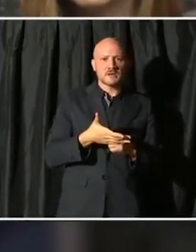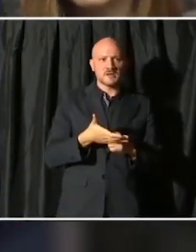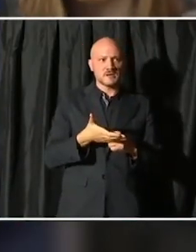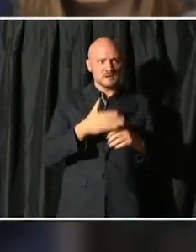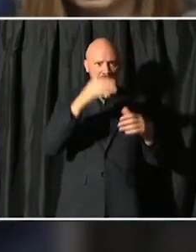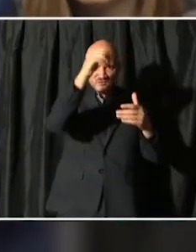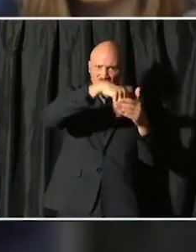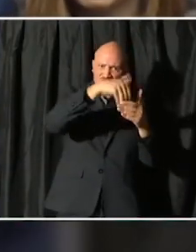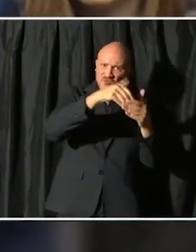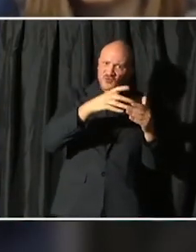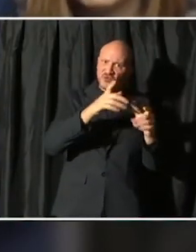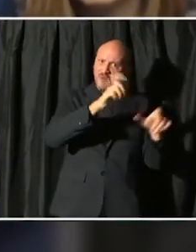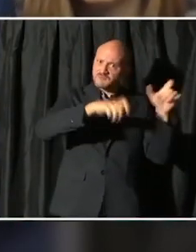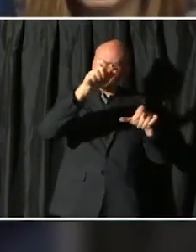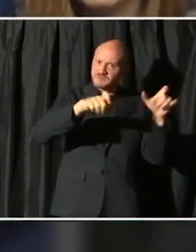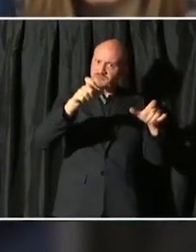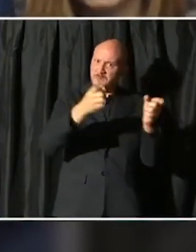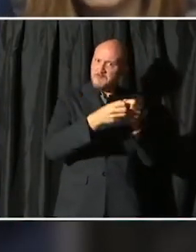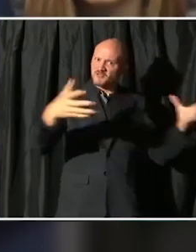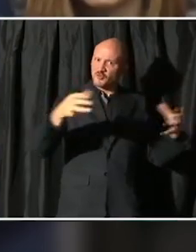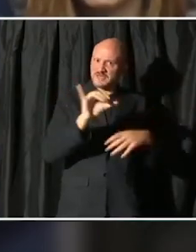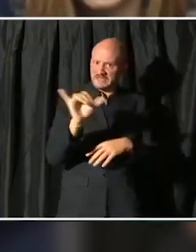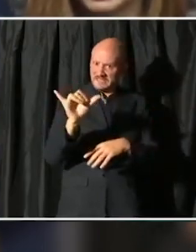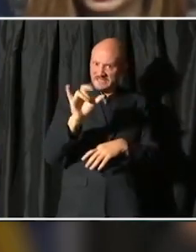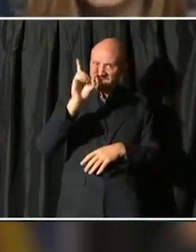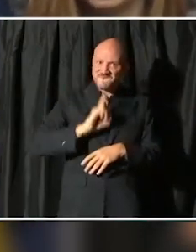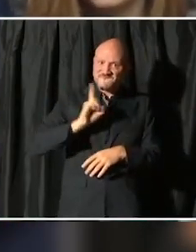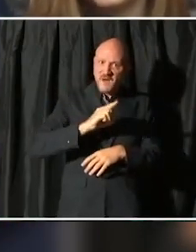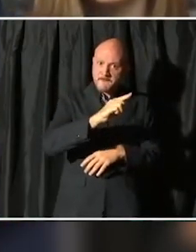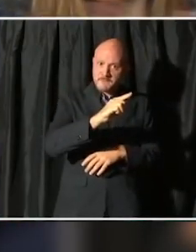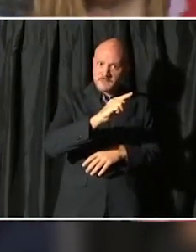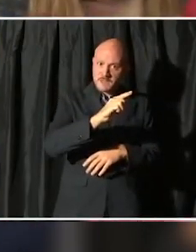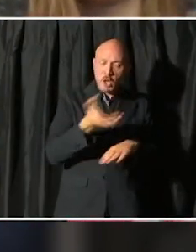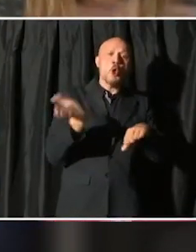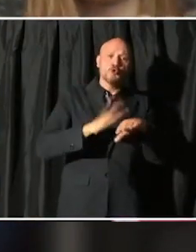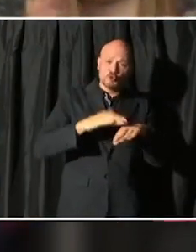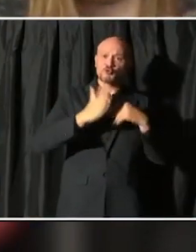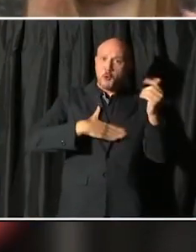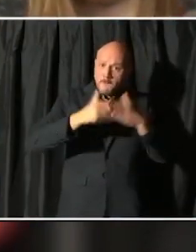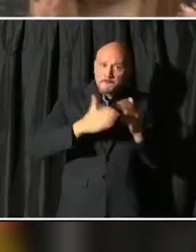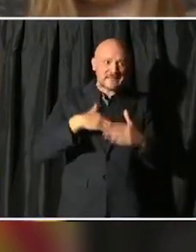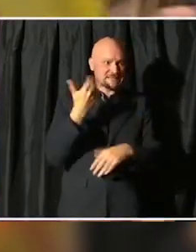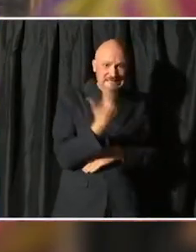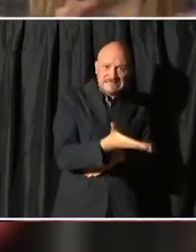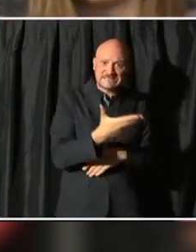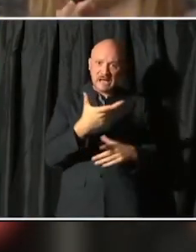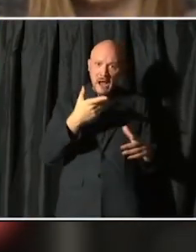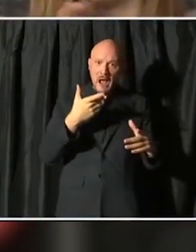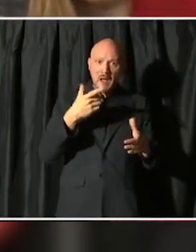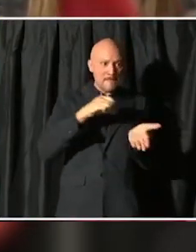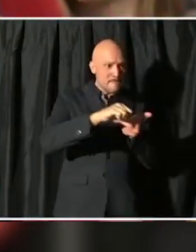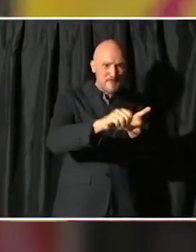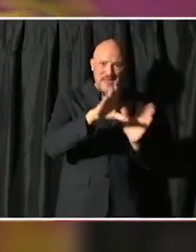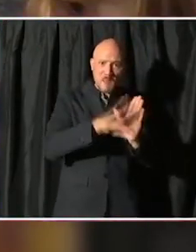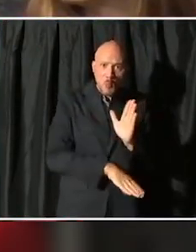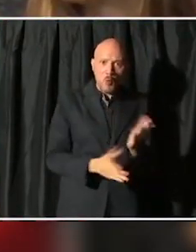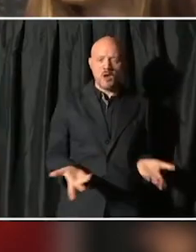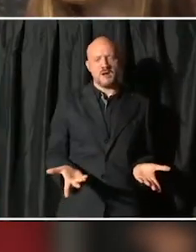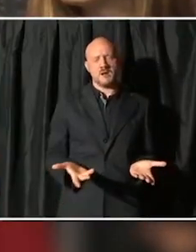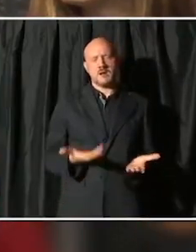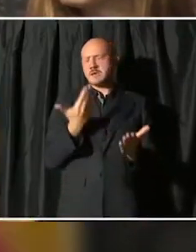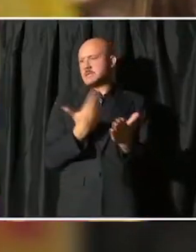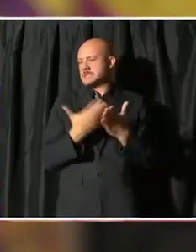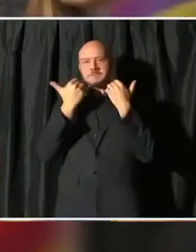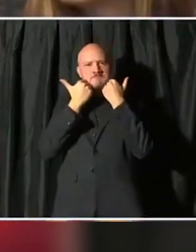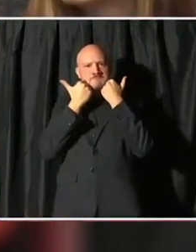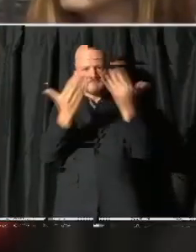des femmes et ces métiers sont les moins bien payés. J'entends mettre un terme définitif à cette injure qui est faite à